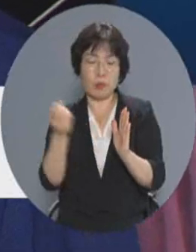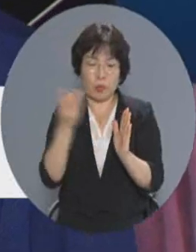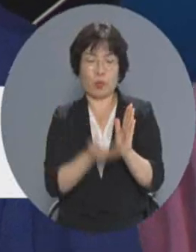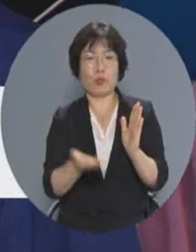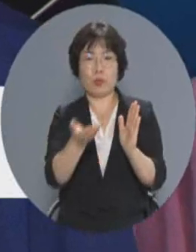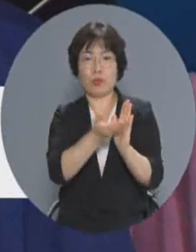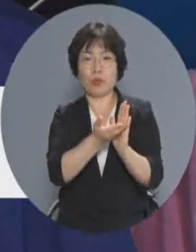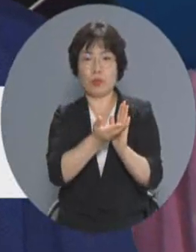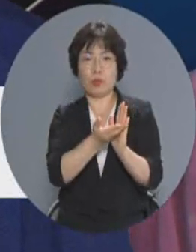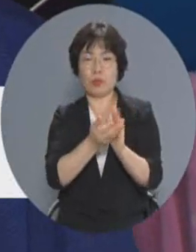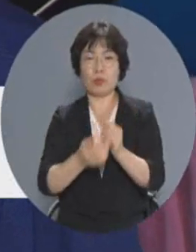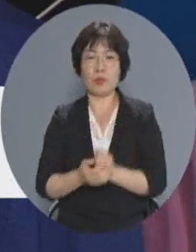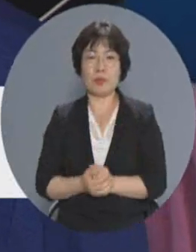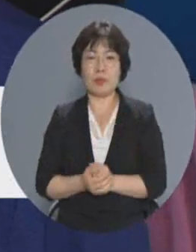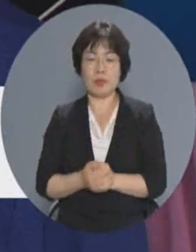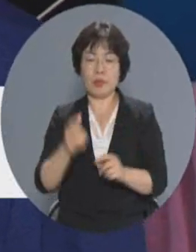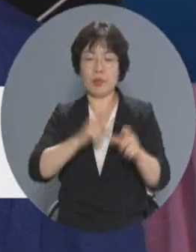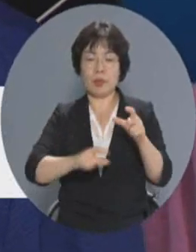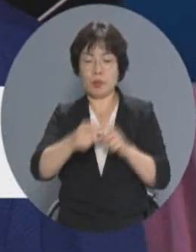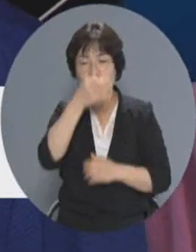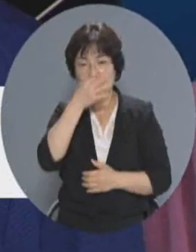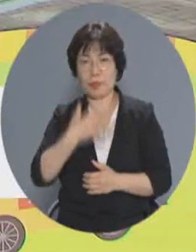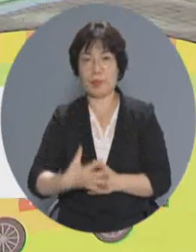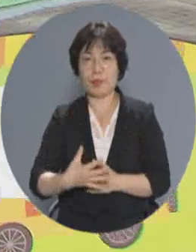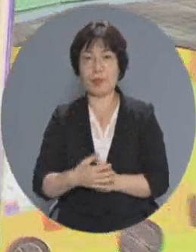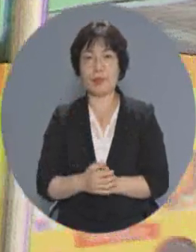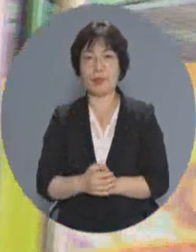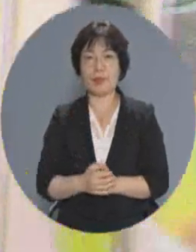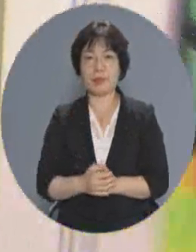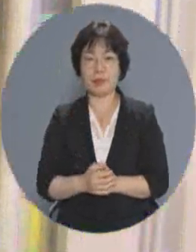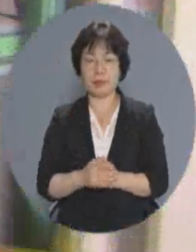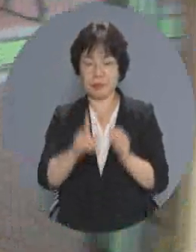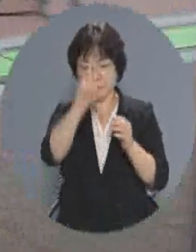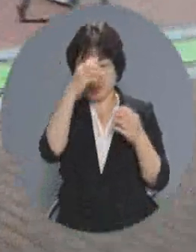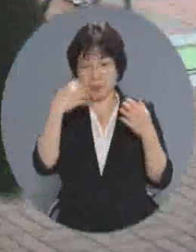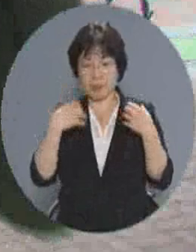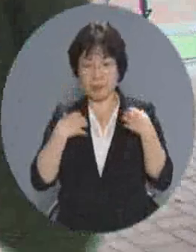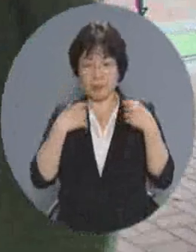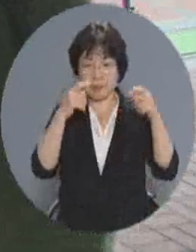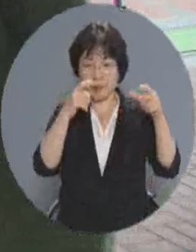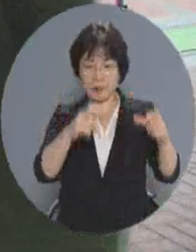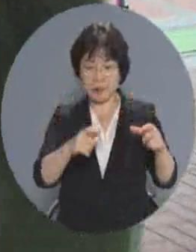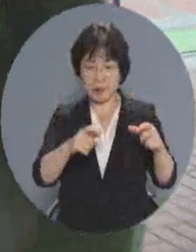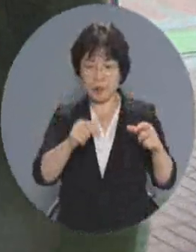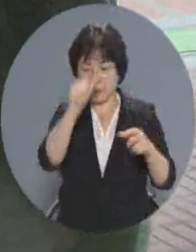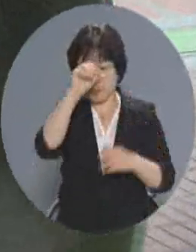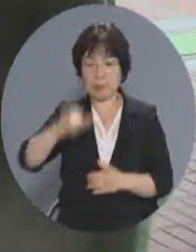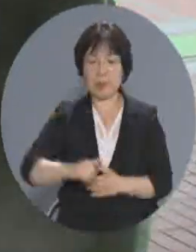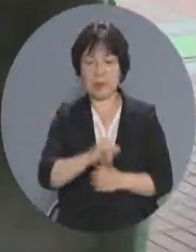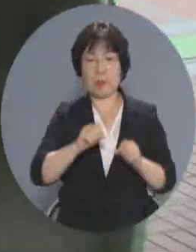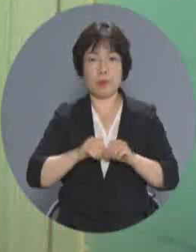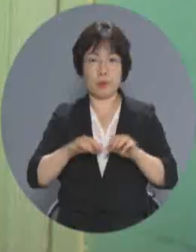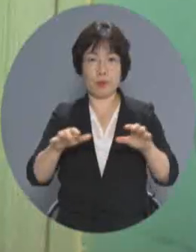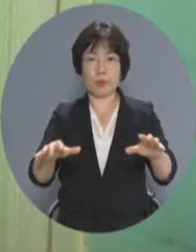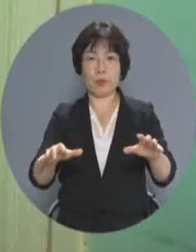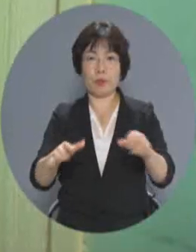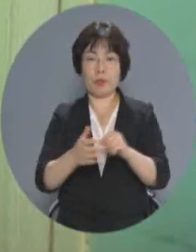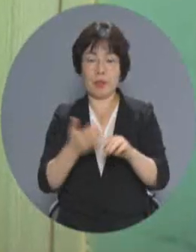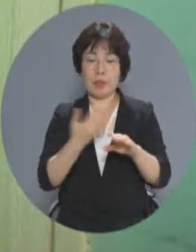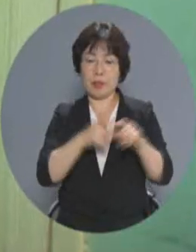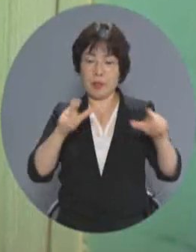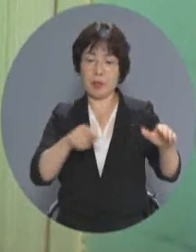넘어가잖아요. 그러니까 더 힘들지 우리 같은 경우. 방역당국은 지역까지 변이 바이러스가 확산되고 있다며 타